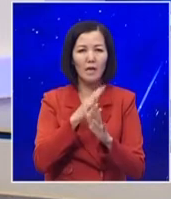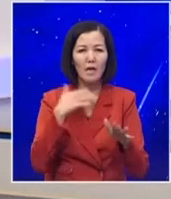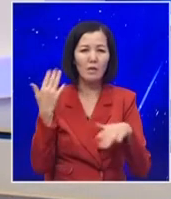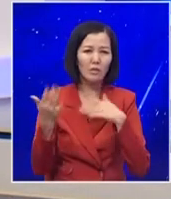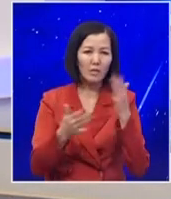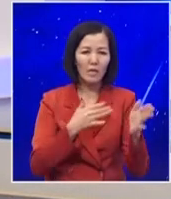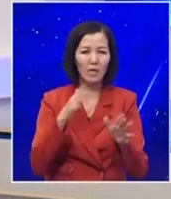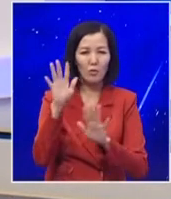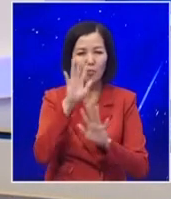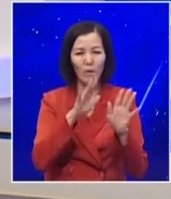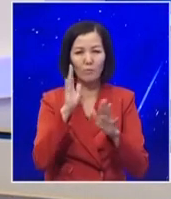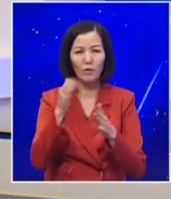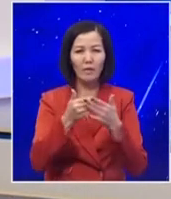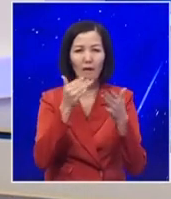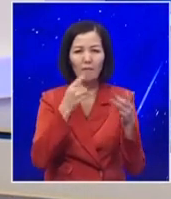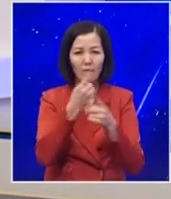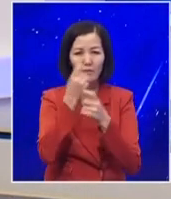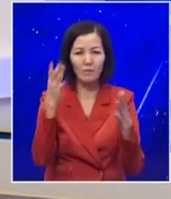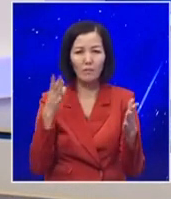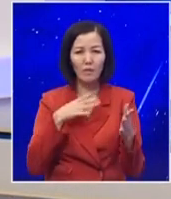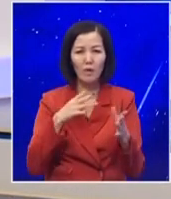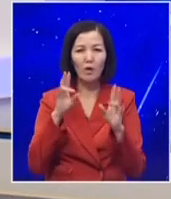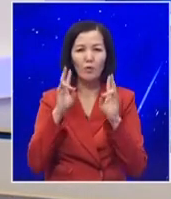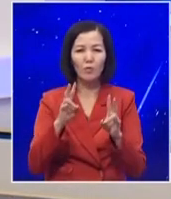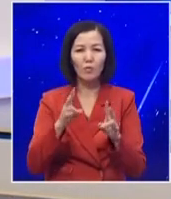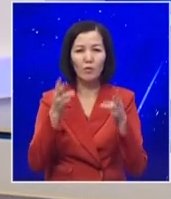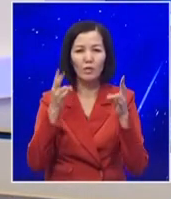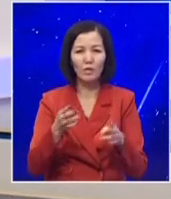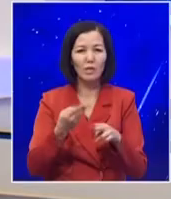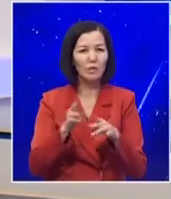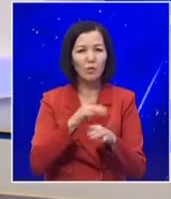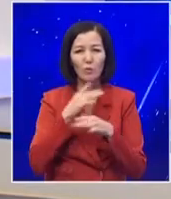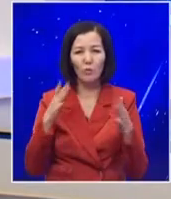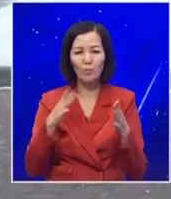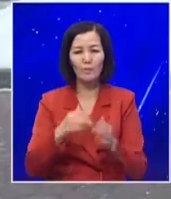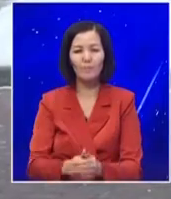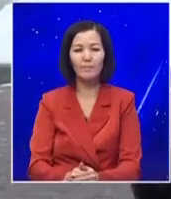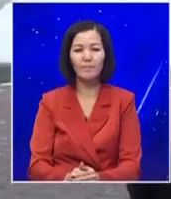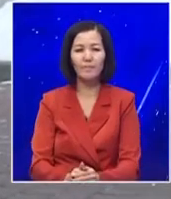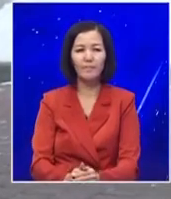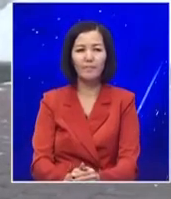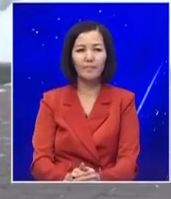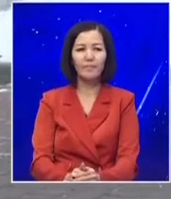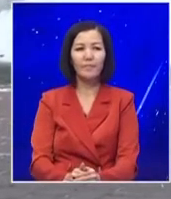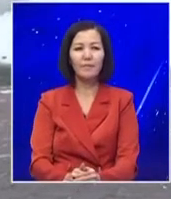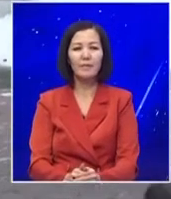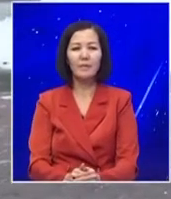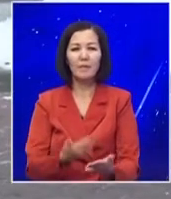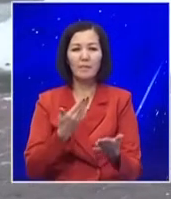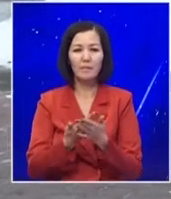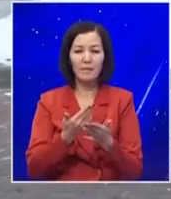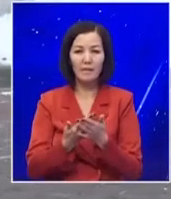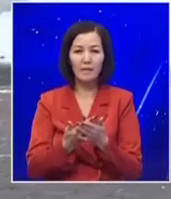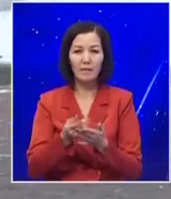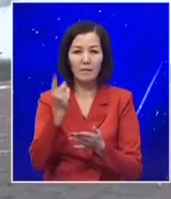уақытылы құлақтандырылатына қарамастан аймақта оқыс жайттар тіркеліп отыр. Мысалы ұзақ жолға шыққан кезде көреміз,